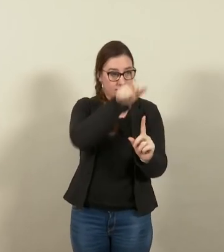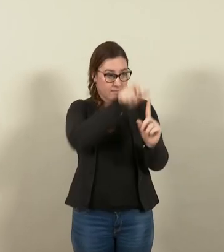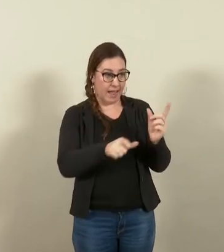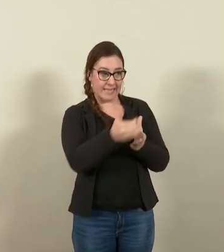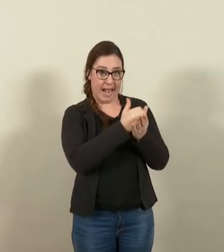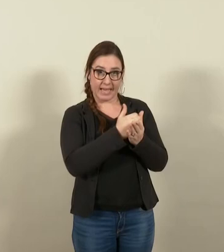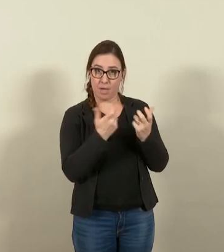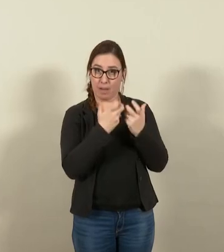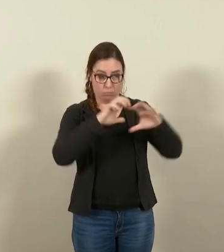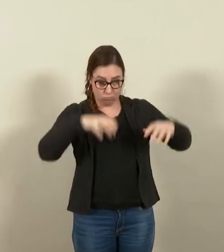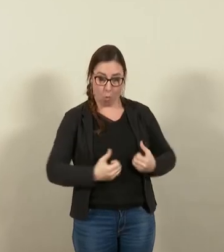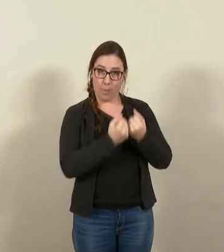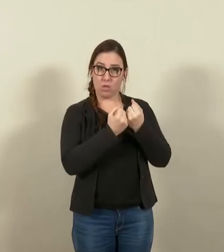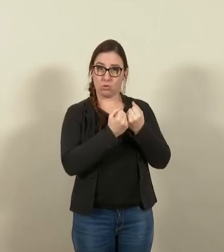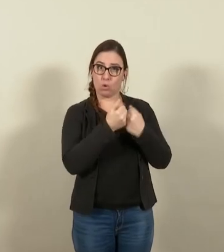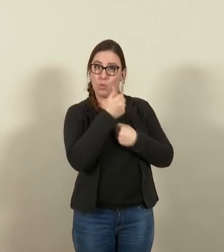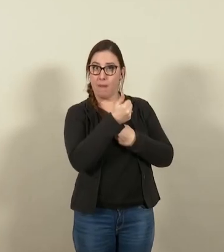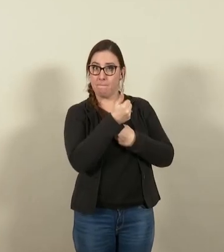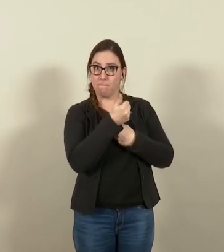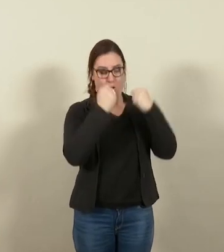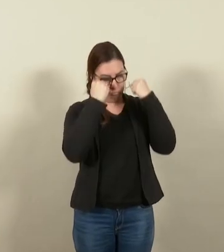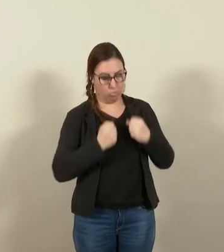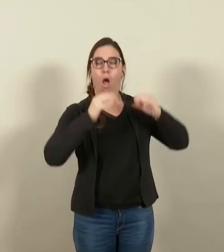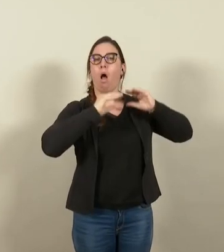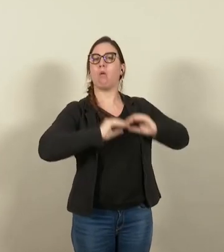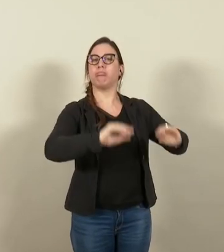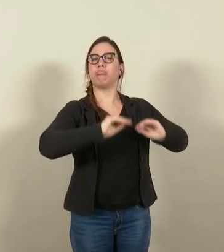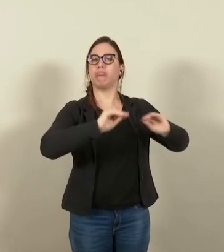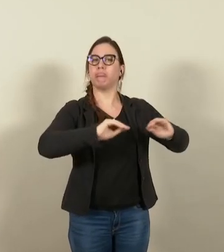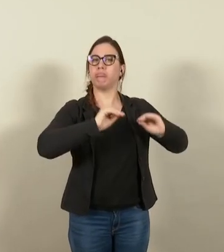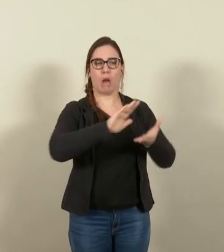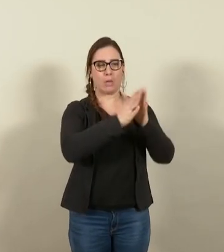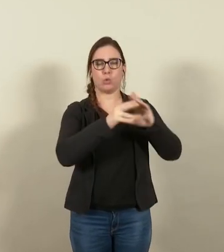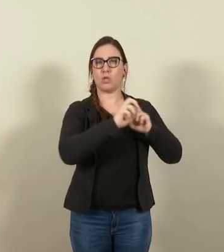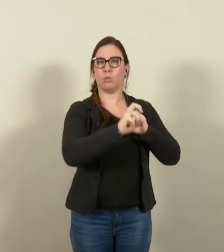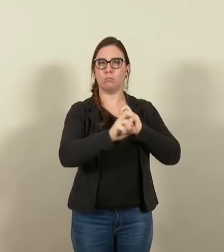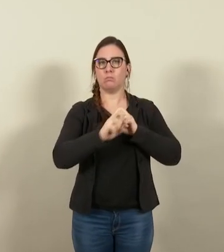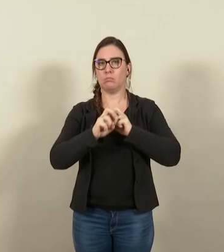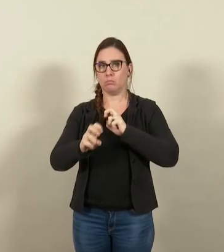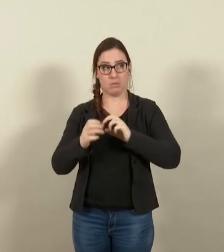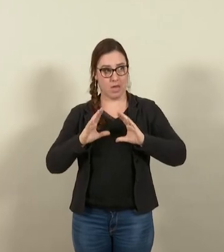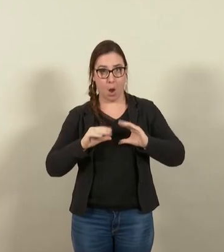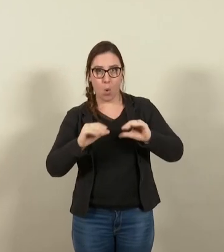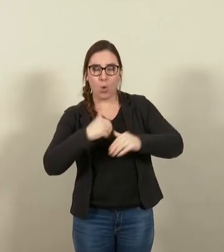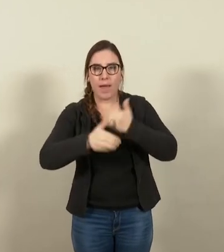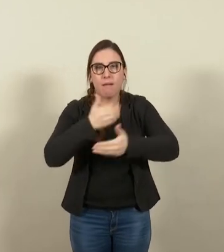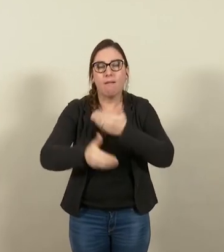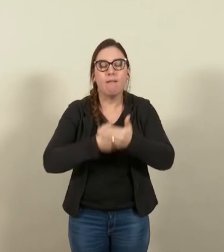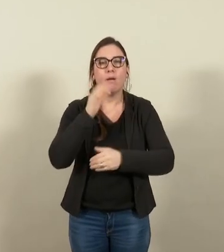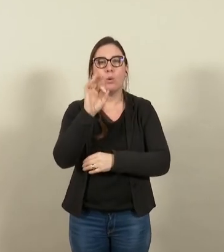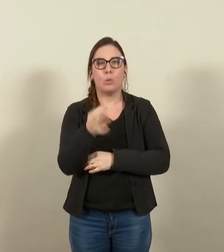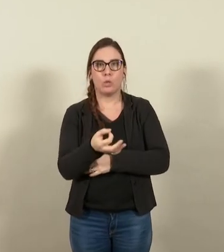nécessaires pour donner on va dire ces éléments de formation aux associations et ainsi avancer concrètement sur ce sujet